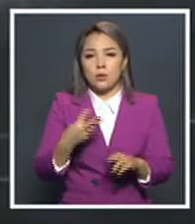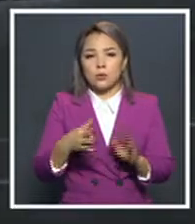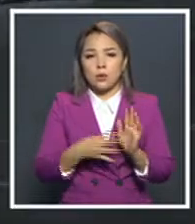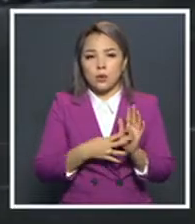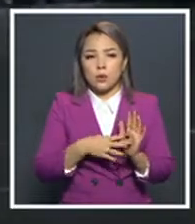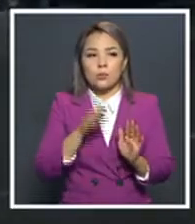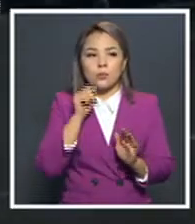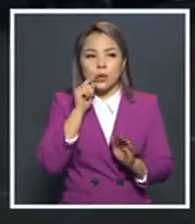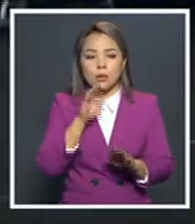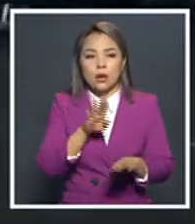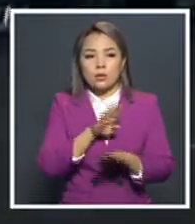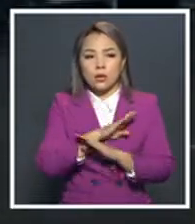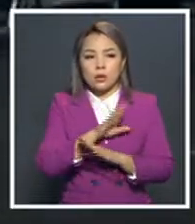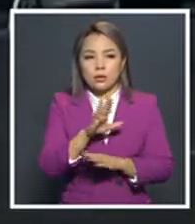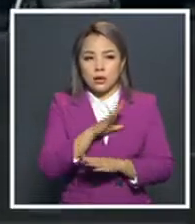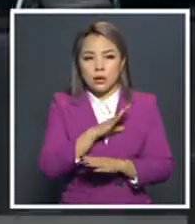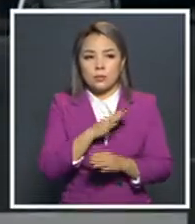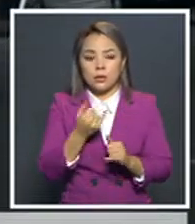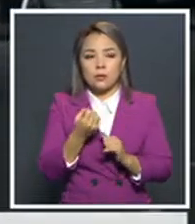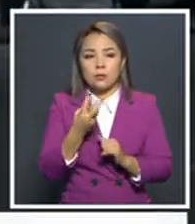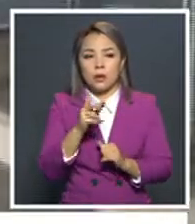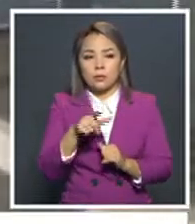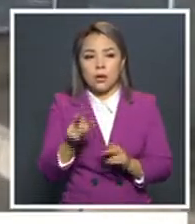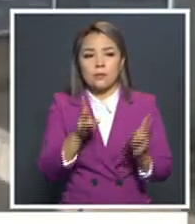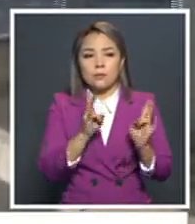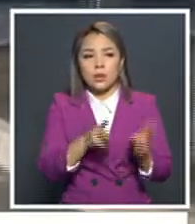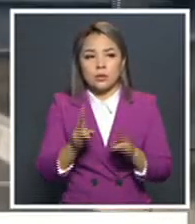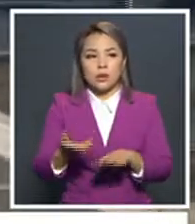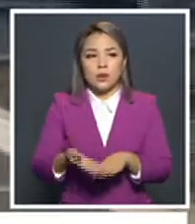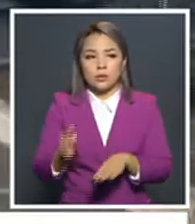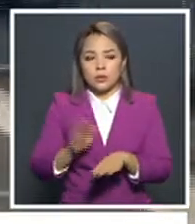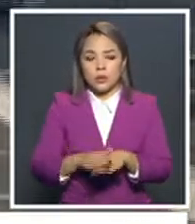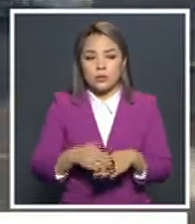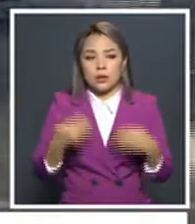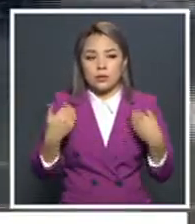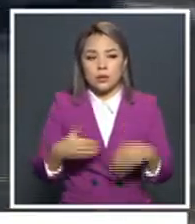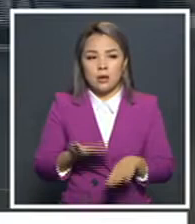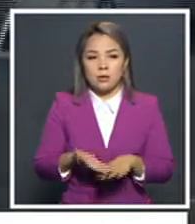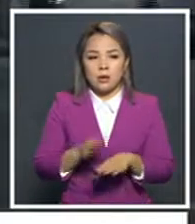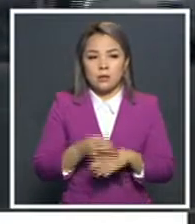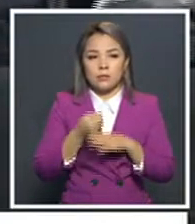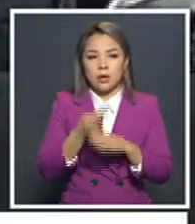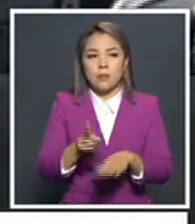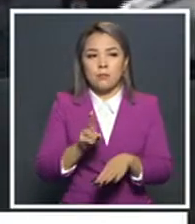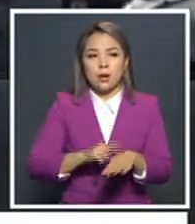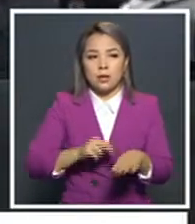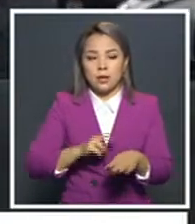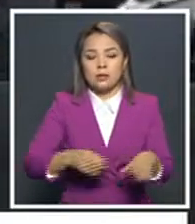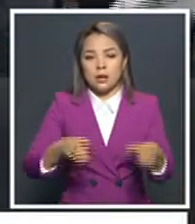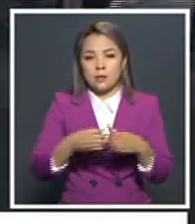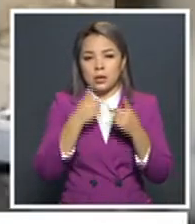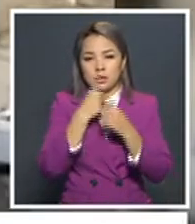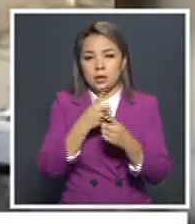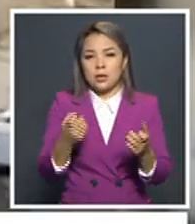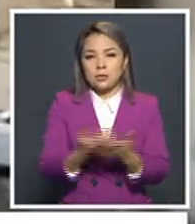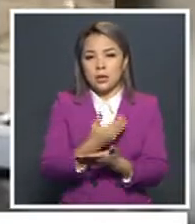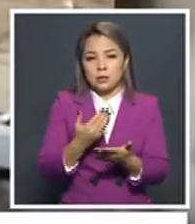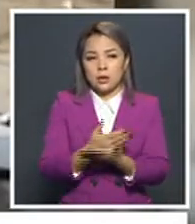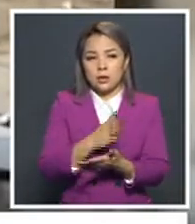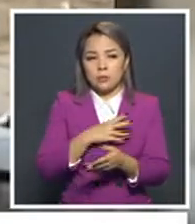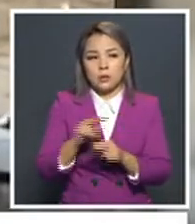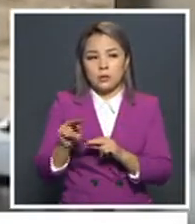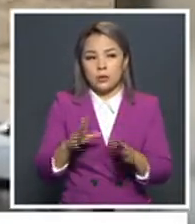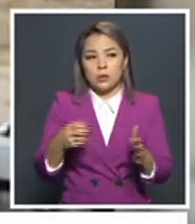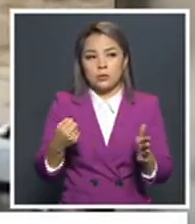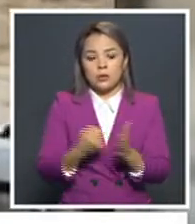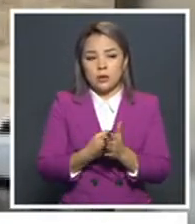жастағы ер адам қаза тапты. Тағы бірнеше адам ауыр дене жарақатын алды. Полиция департаменті берген ақпаратқа сүйенсек, апатқа